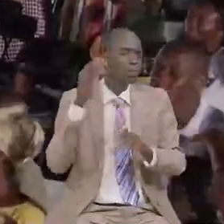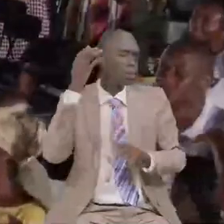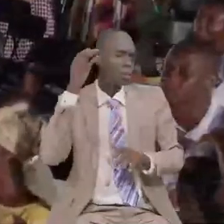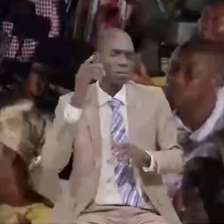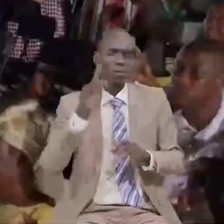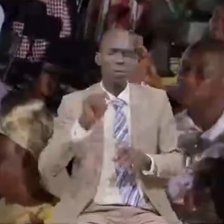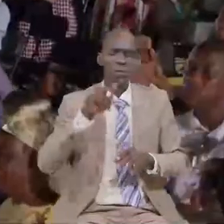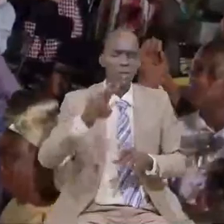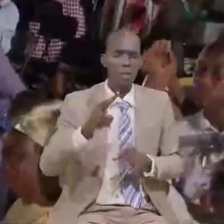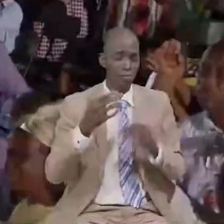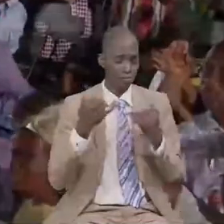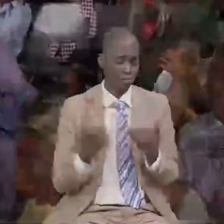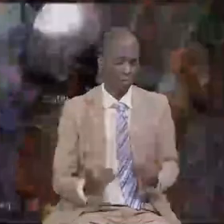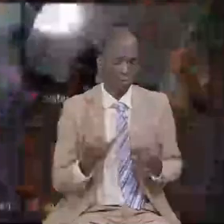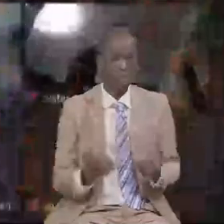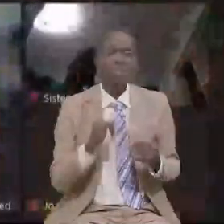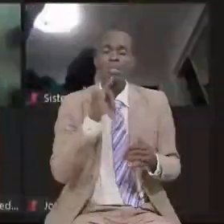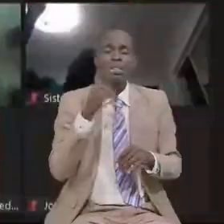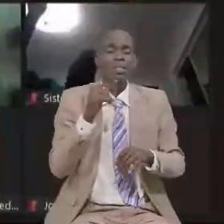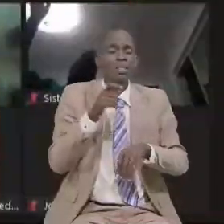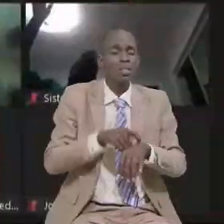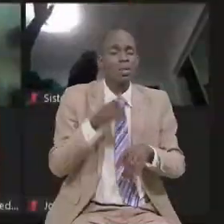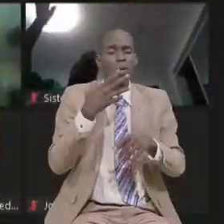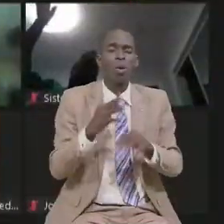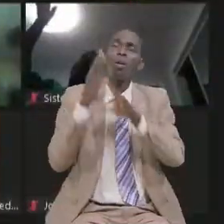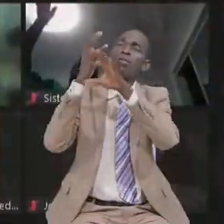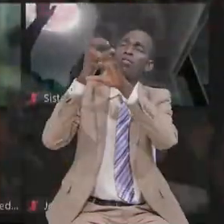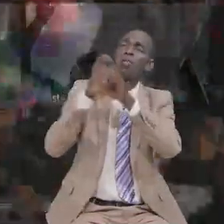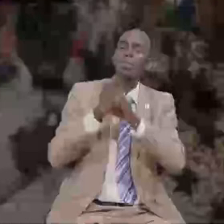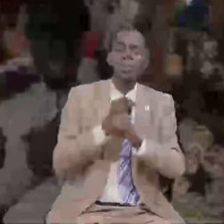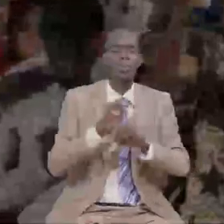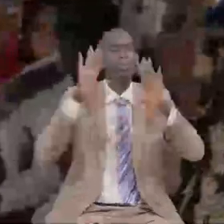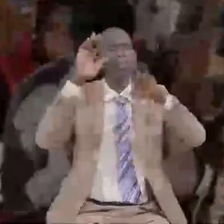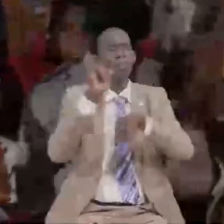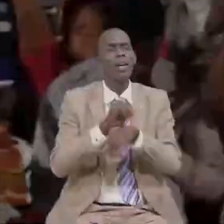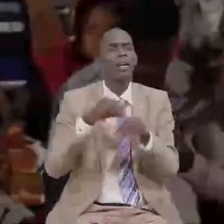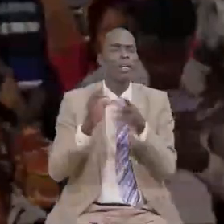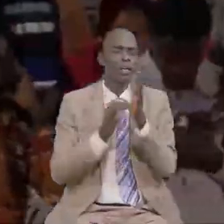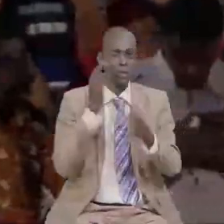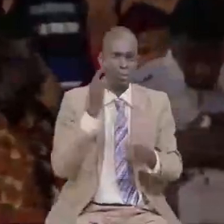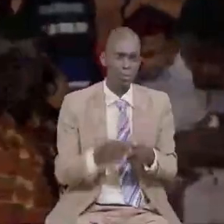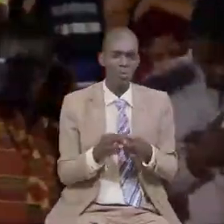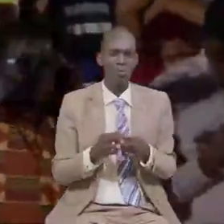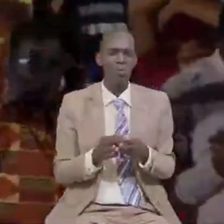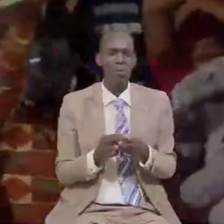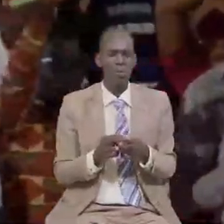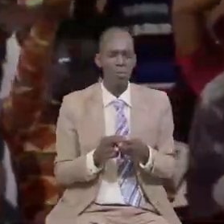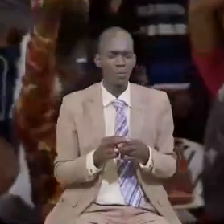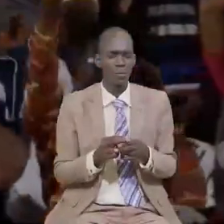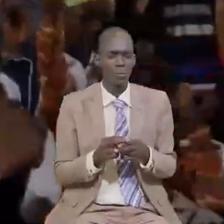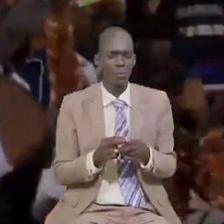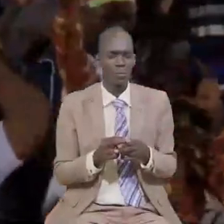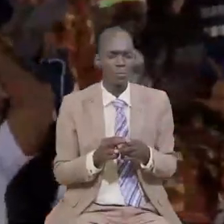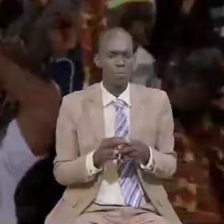la télé, à la radio et partout. C'est l'heure de recevoir des miracles.